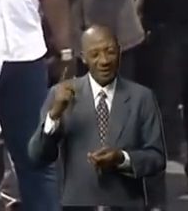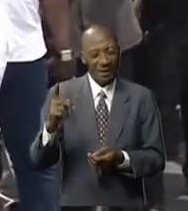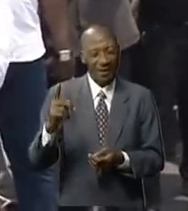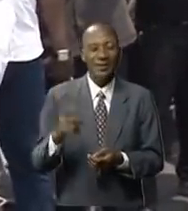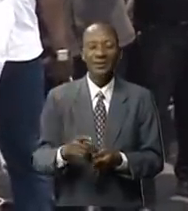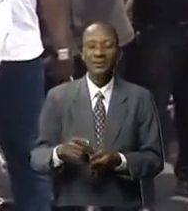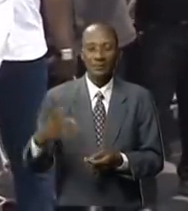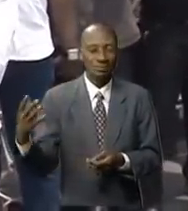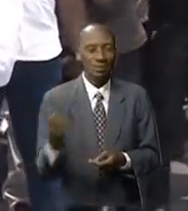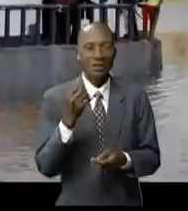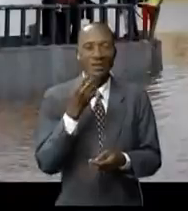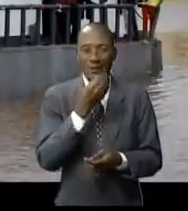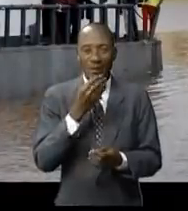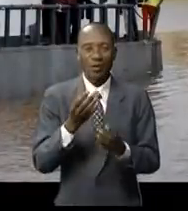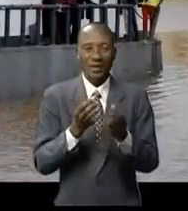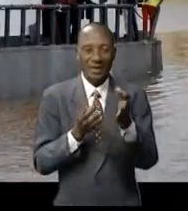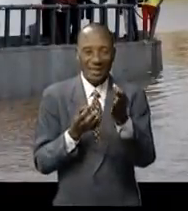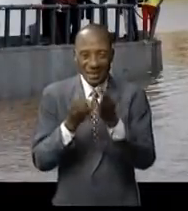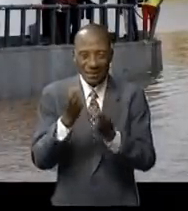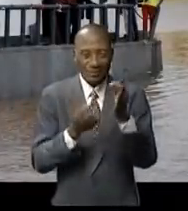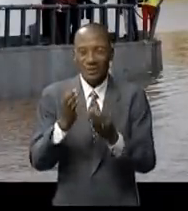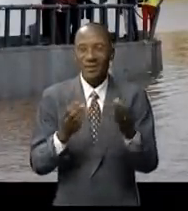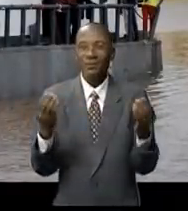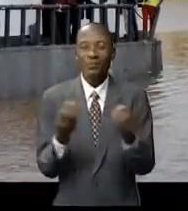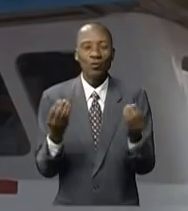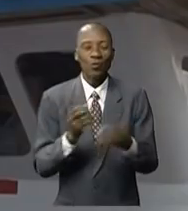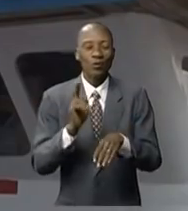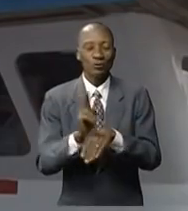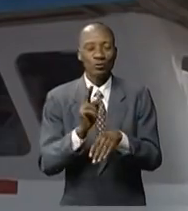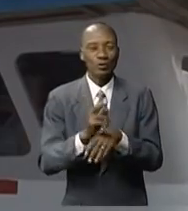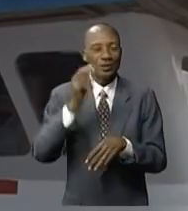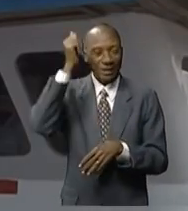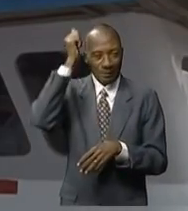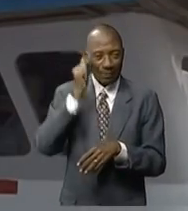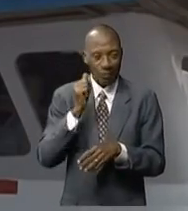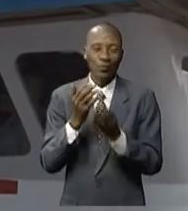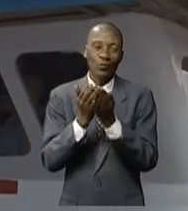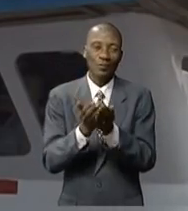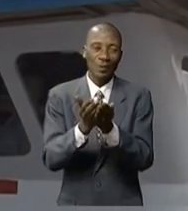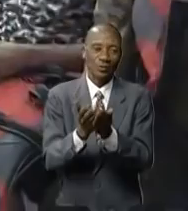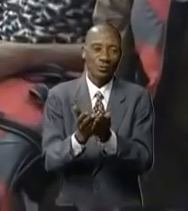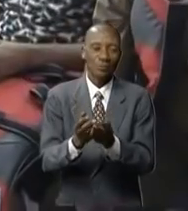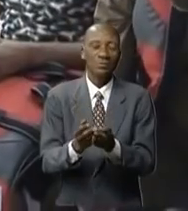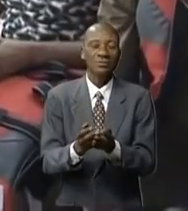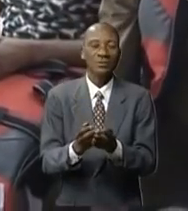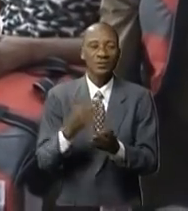son geste. La dotation de ce bateau, c'est pour concrétiser les paroles du chef de l'État, celle d'améliorer les conditions de vie